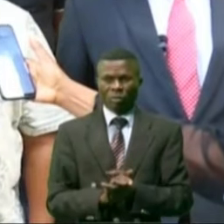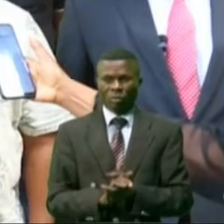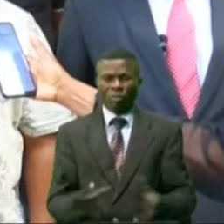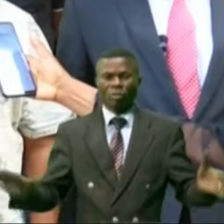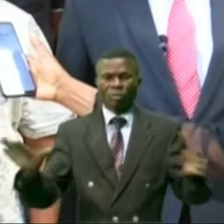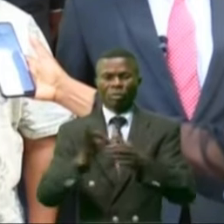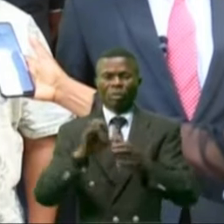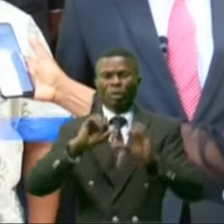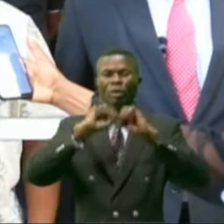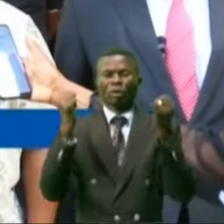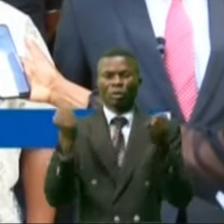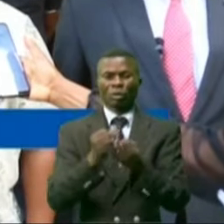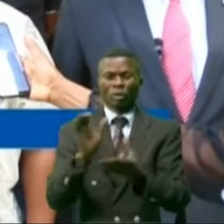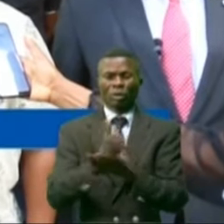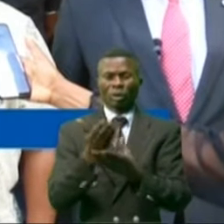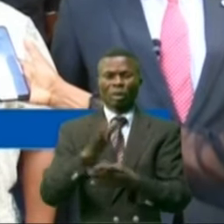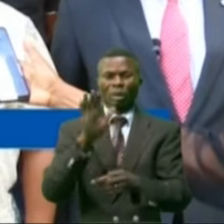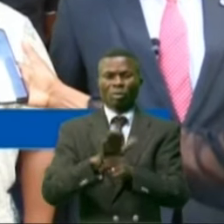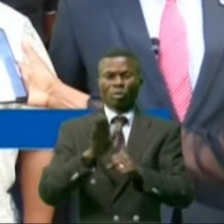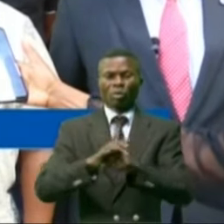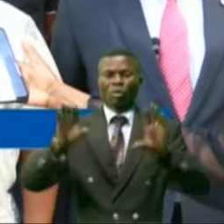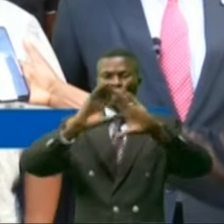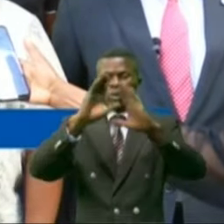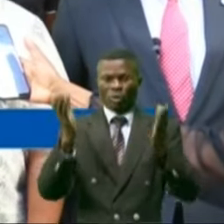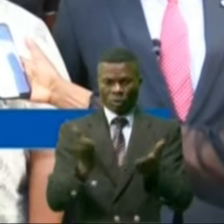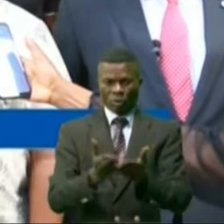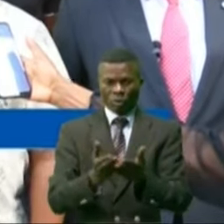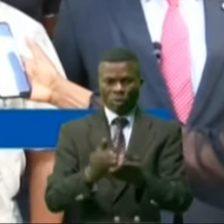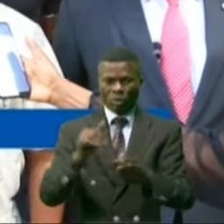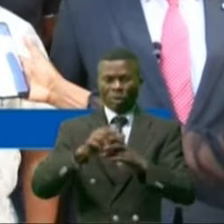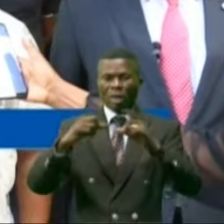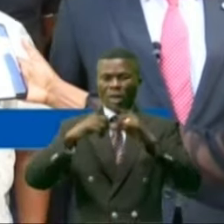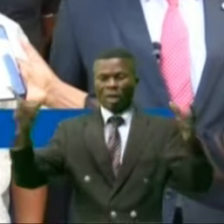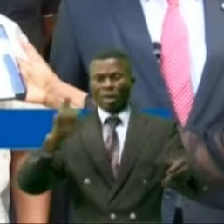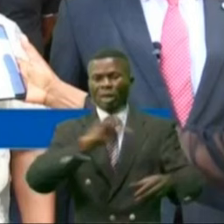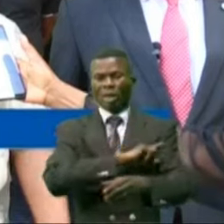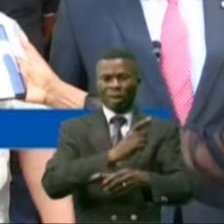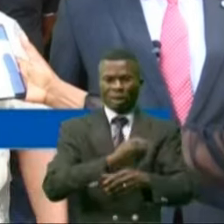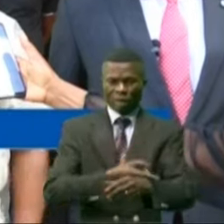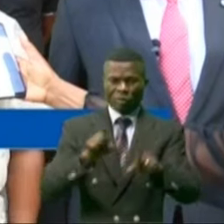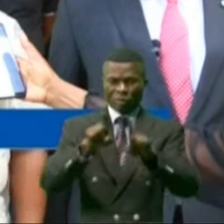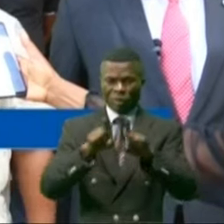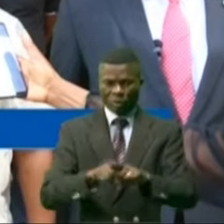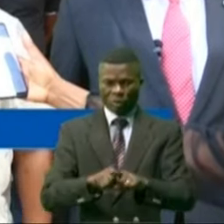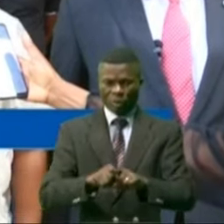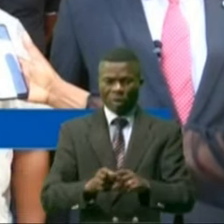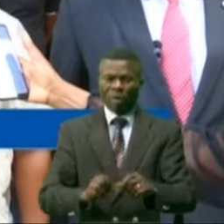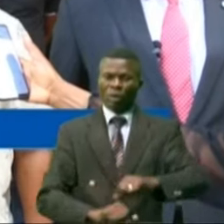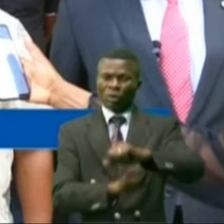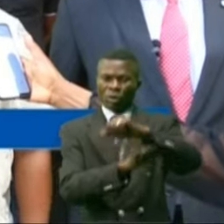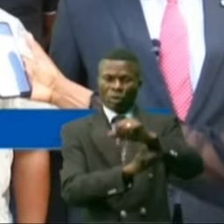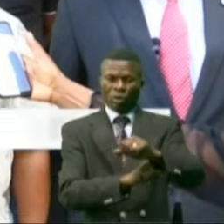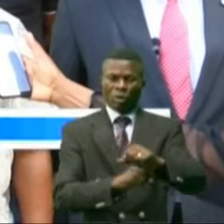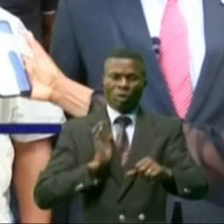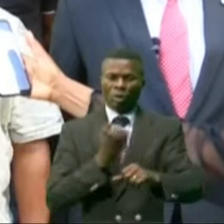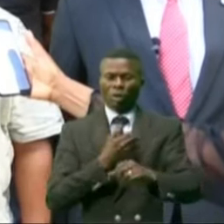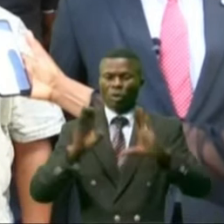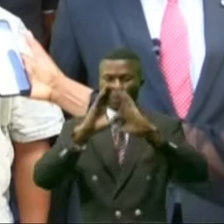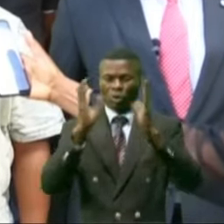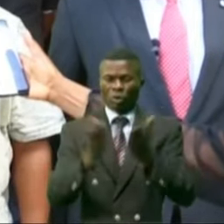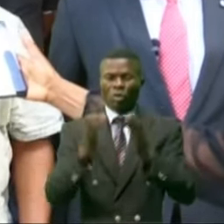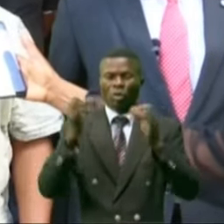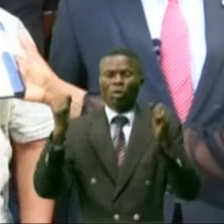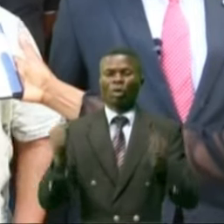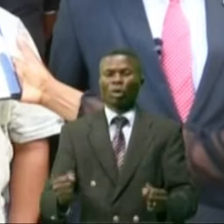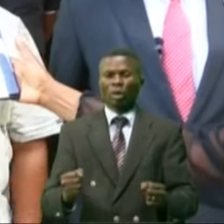cohésion sociale entre nos communautés au Grand Kivu, et l'accompagnement de nos communautés pour la